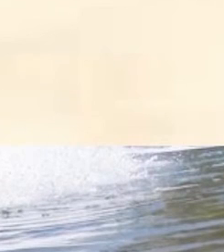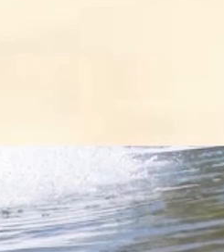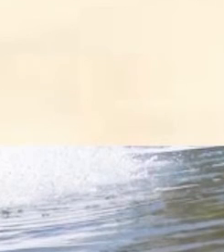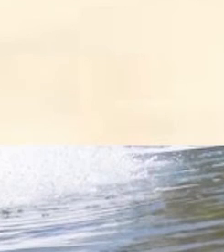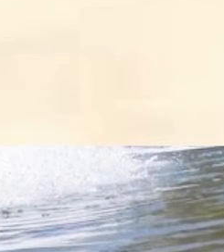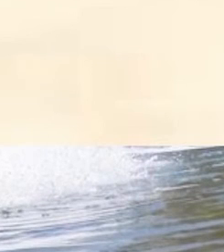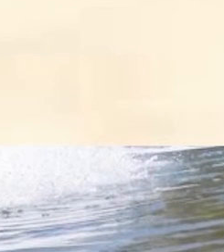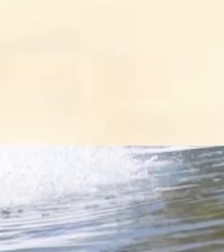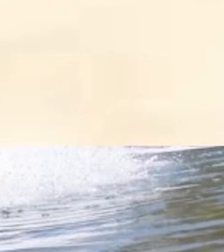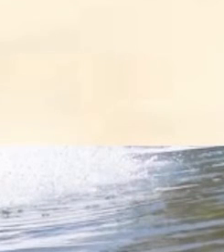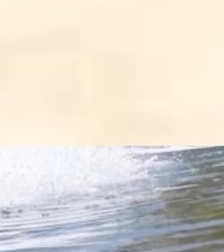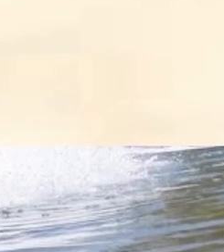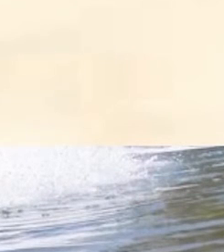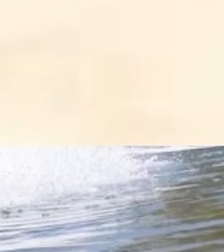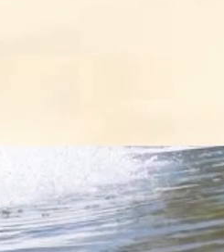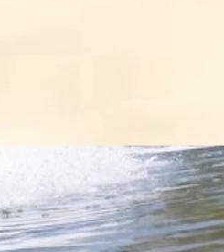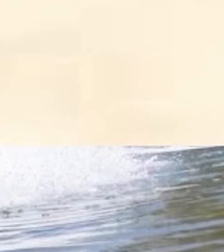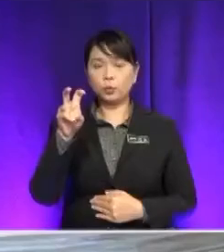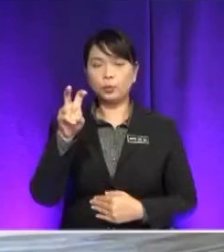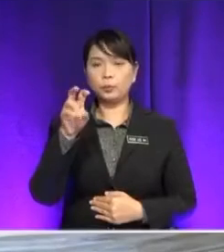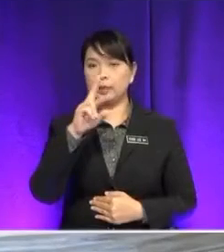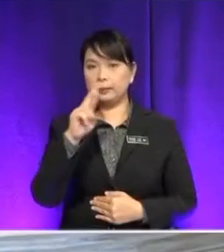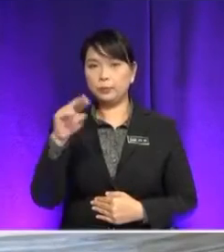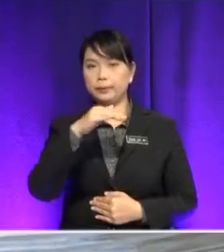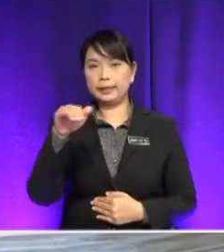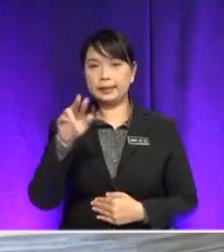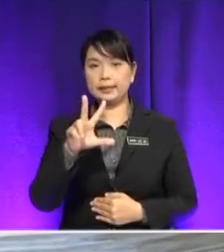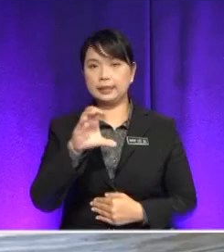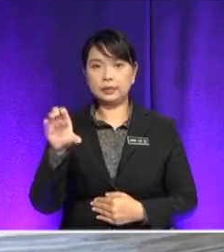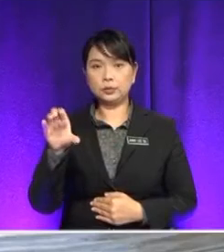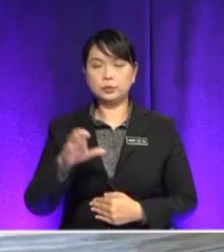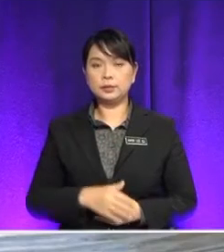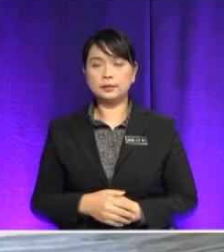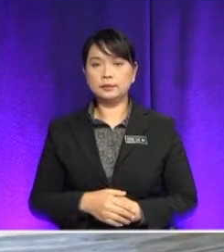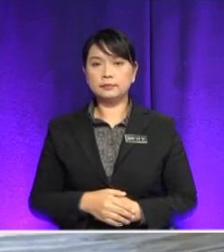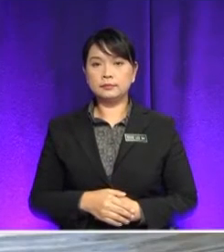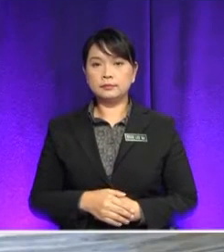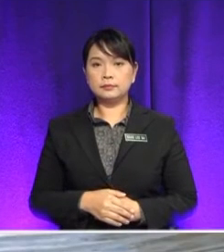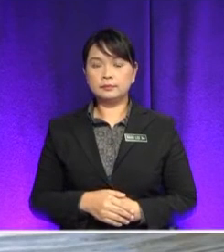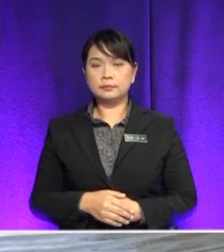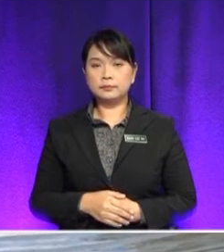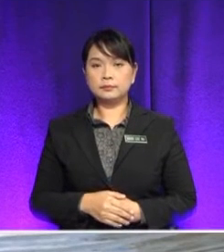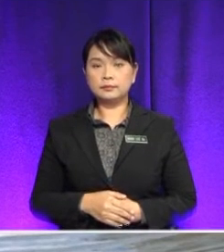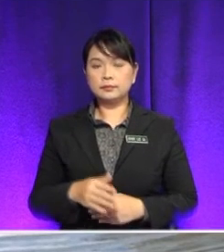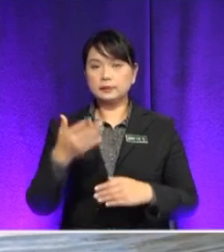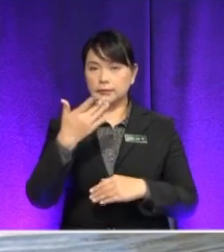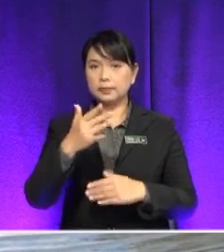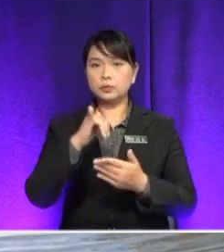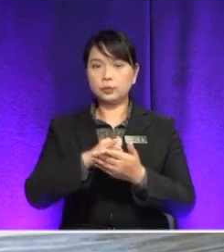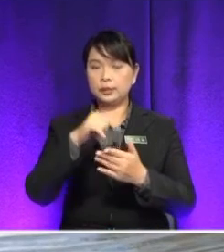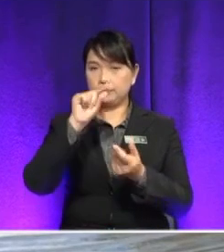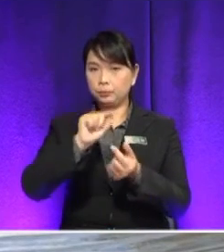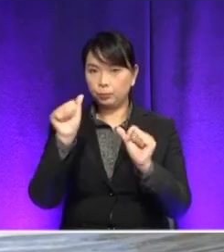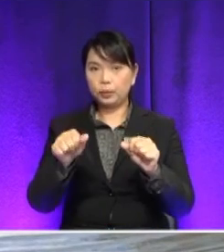Rp20.000 bahagia 300 yakni digantikan dia punya nilai berkenaan dapat maka meteor yang